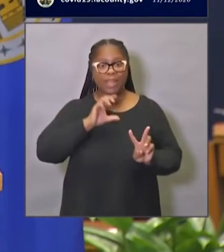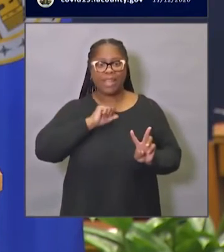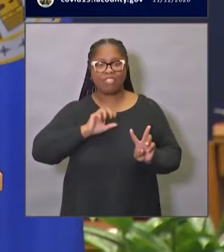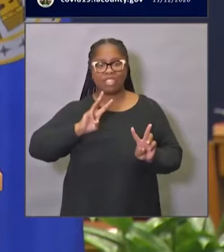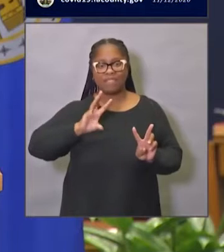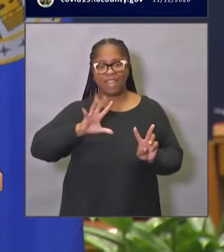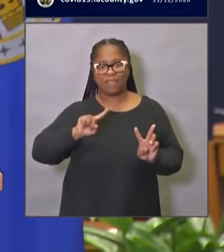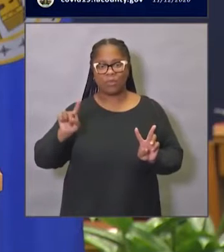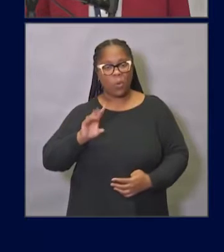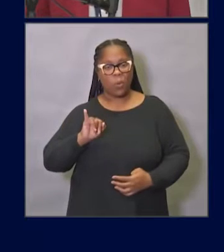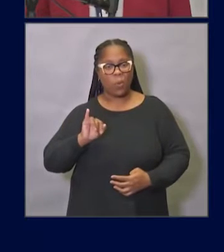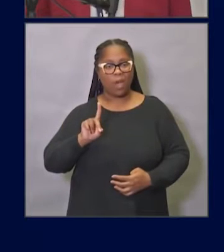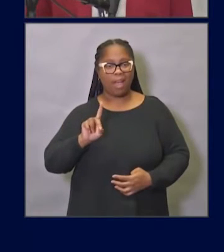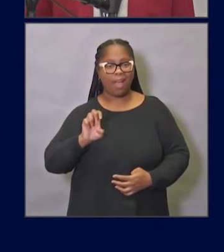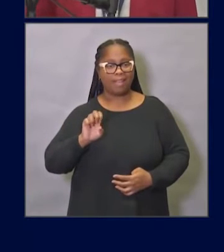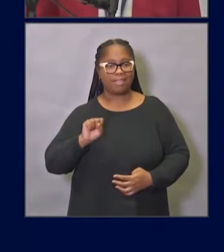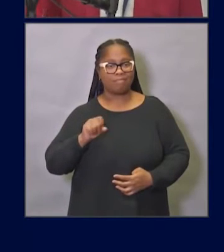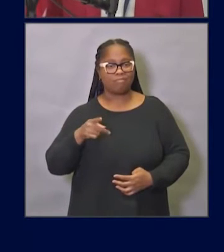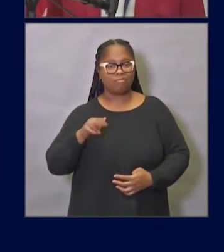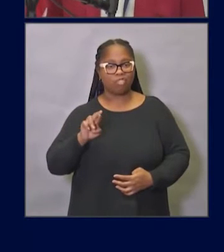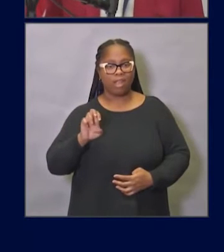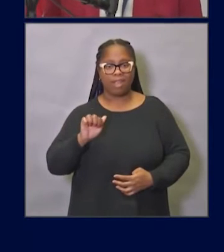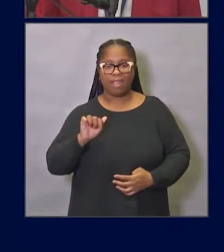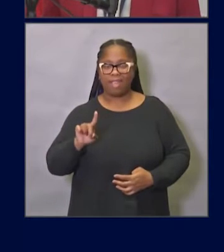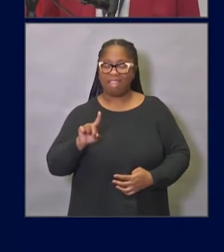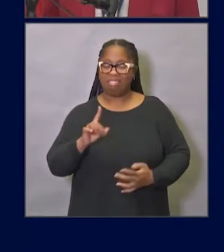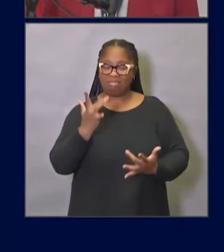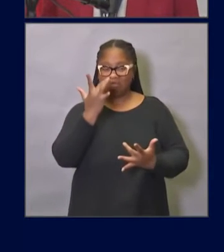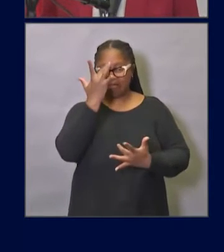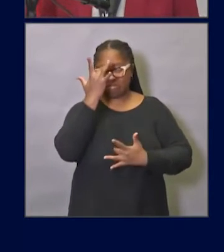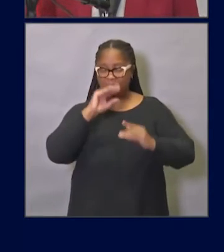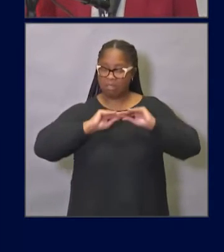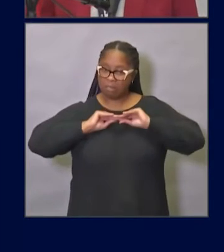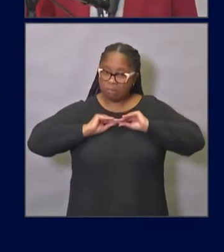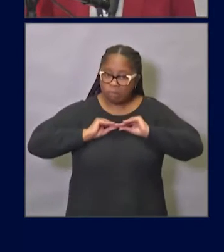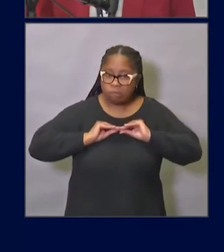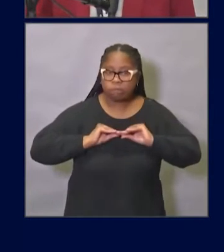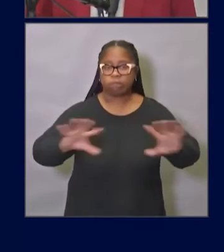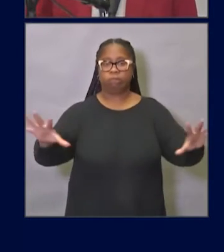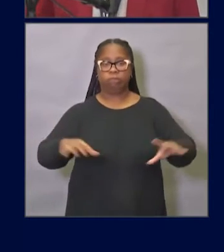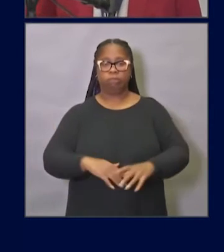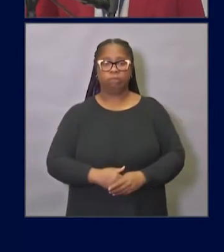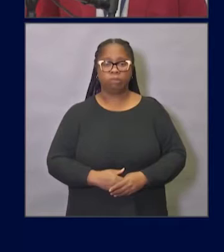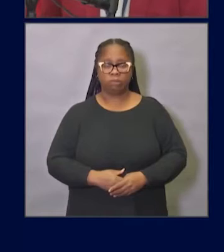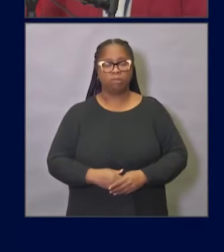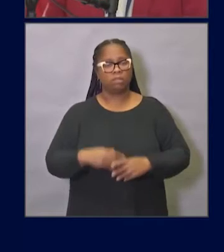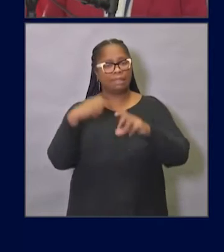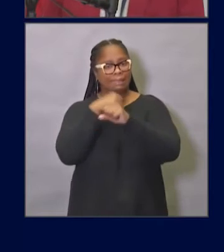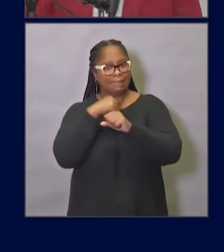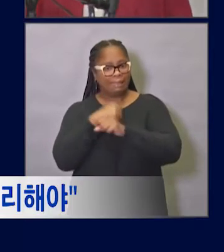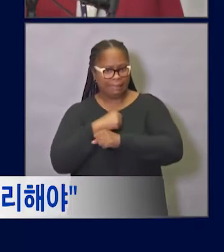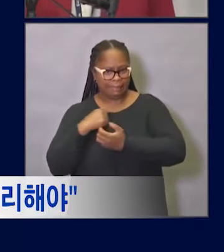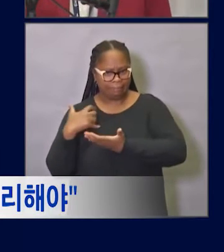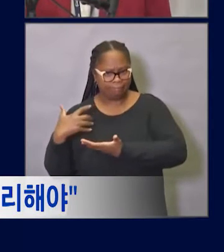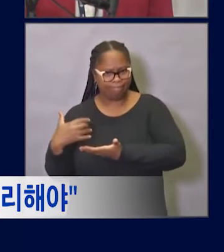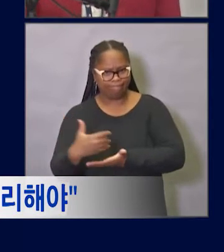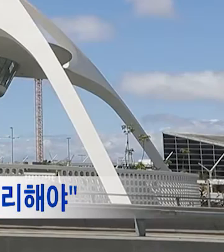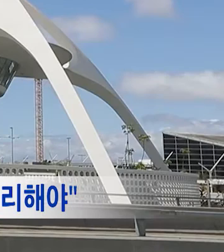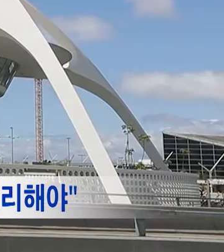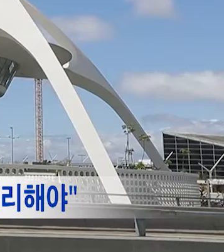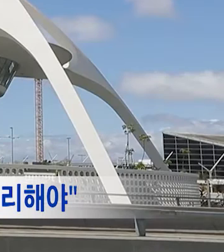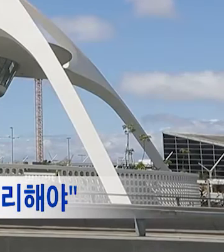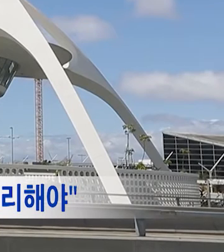코라 사태가 심각한 수준에 이르렀다는 것을 보여주는 예로 풀이됩니다 la 카운티 바바라 펄의 국장은